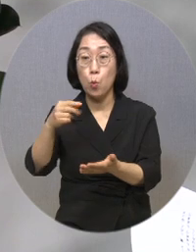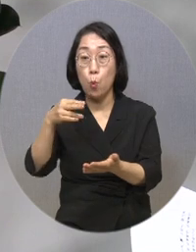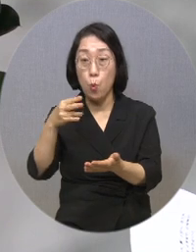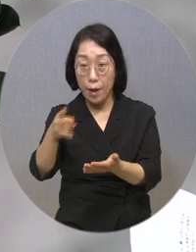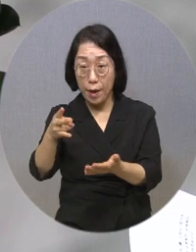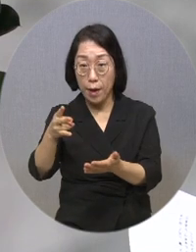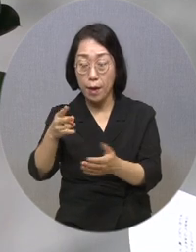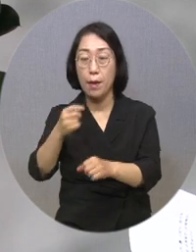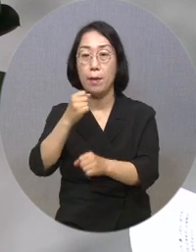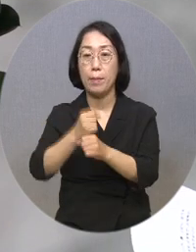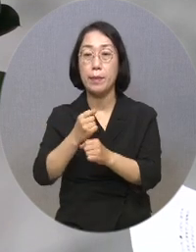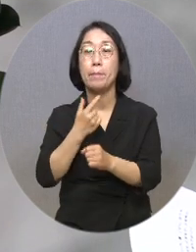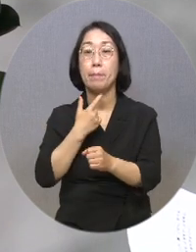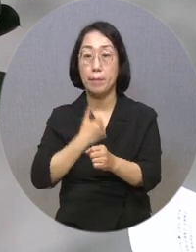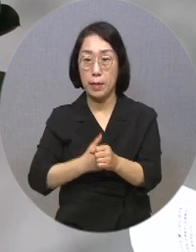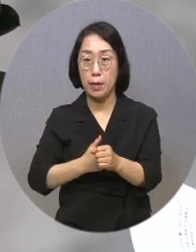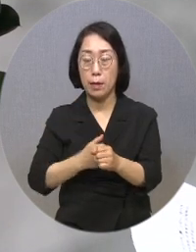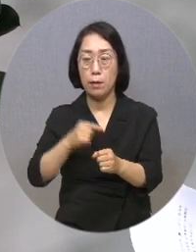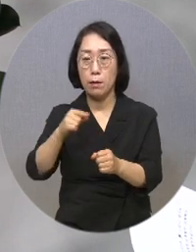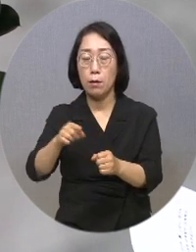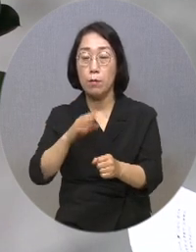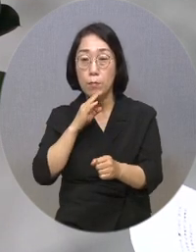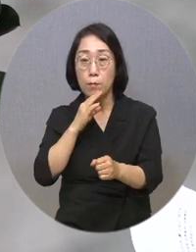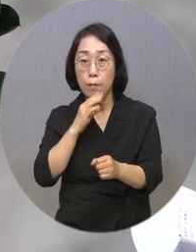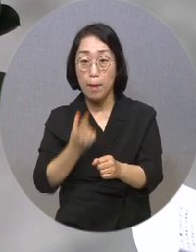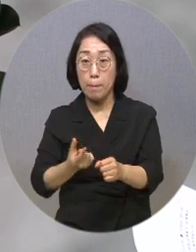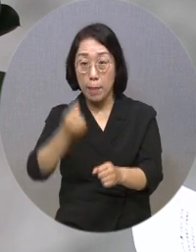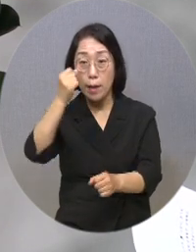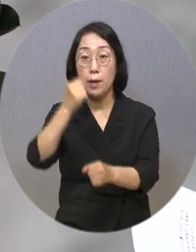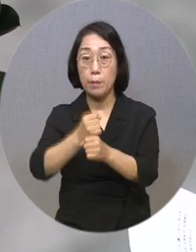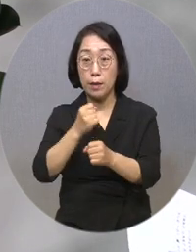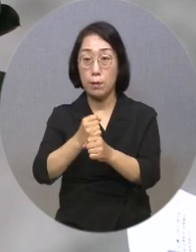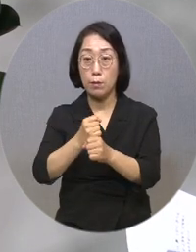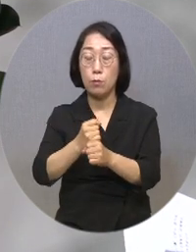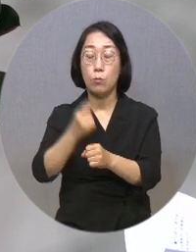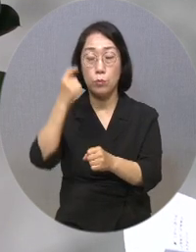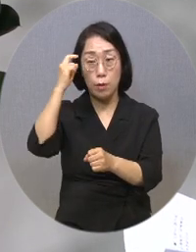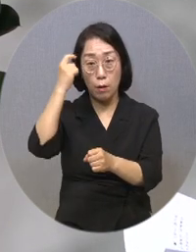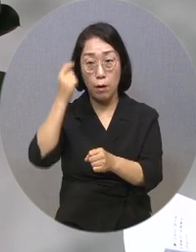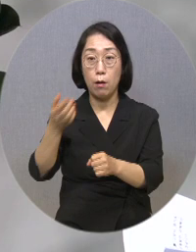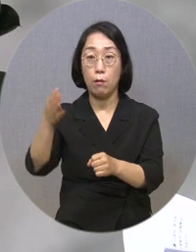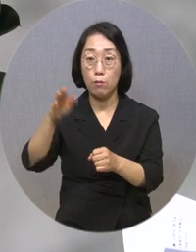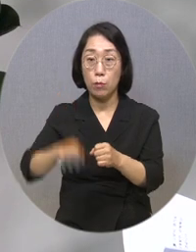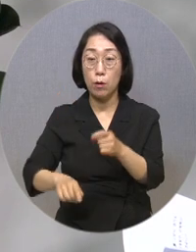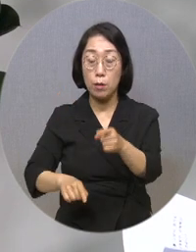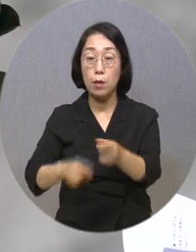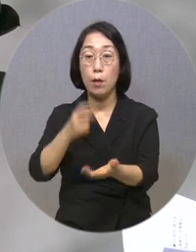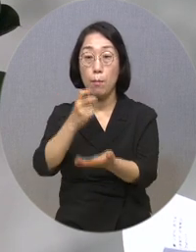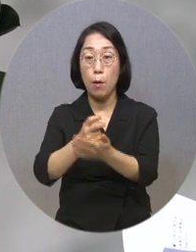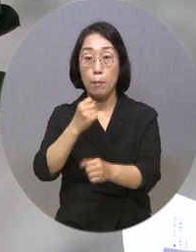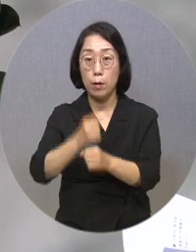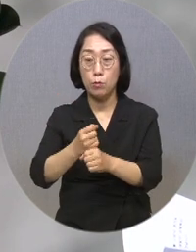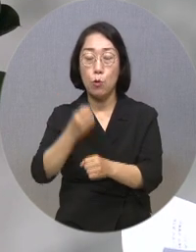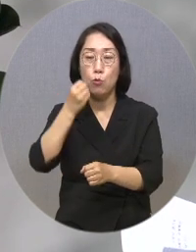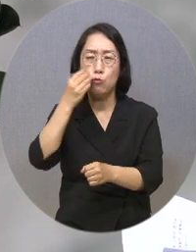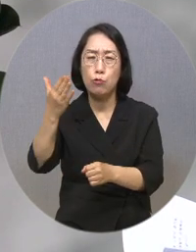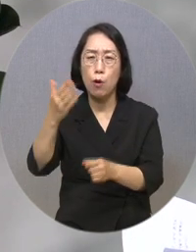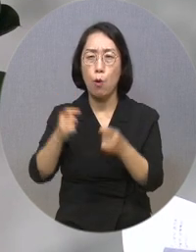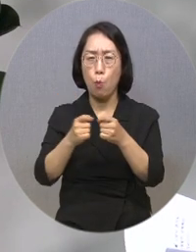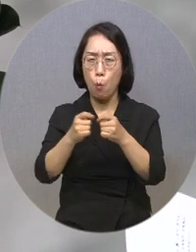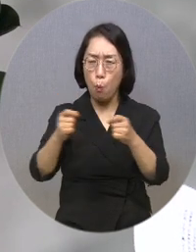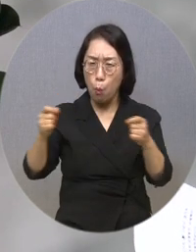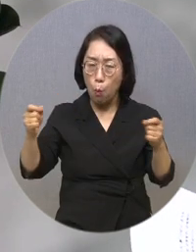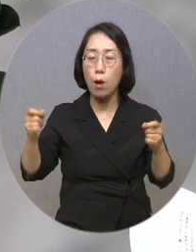그 조례를 지원하는 조례면 당연히 빨리 만들어졌을 거 생각하시잖아요. 조례를 만드는데 9개월이 걸렸습니다.